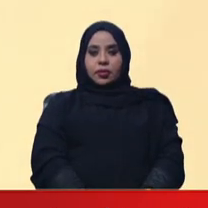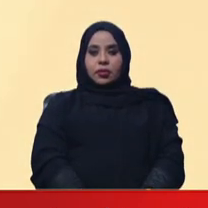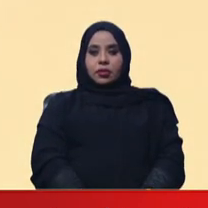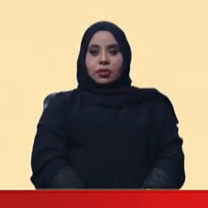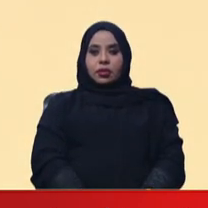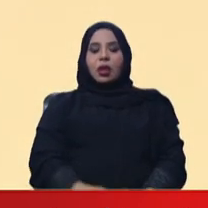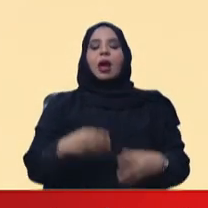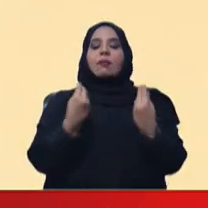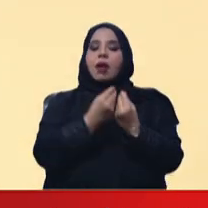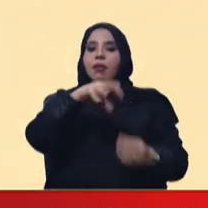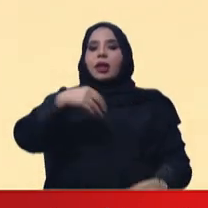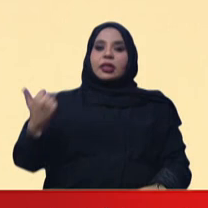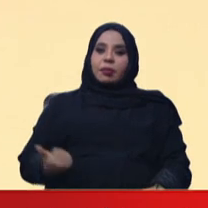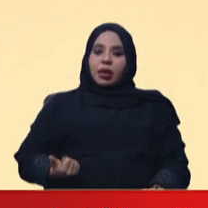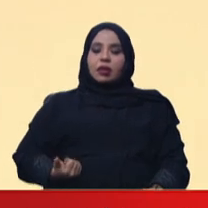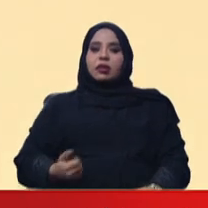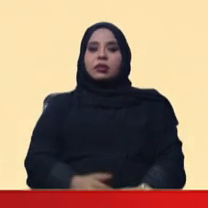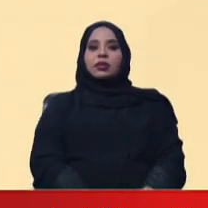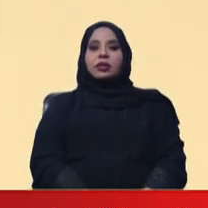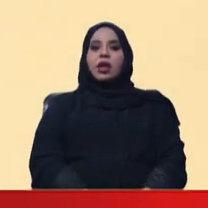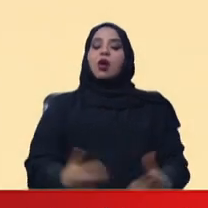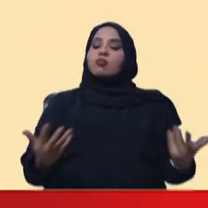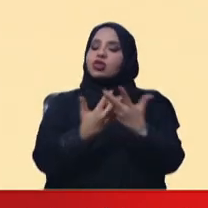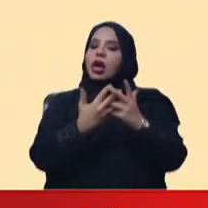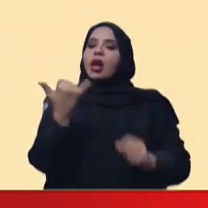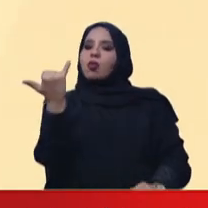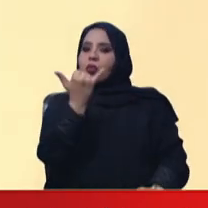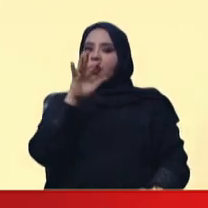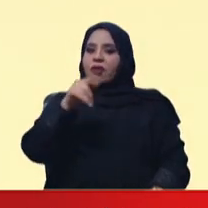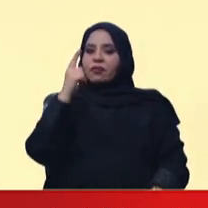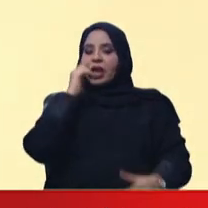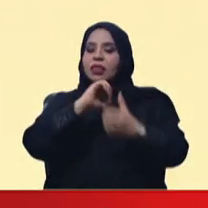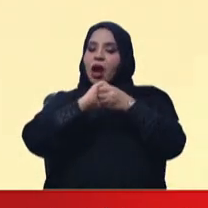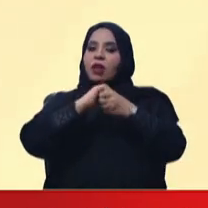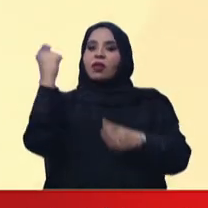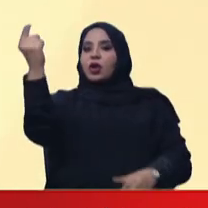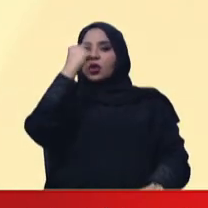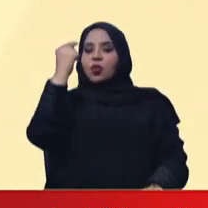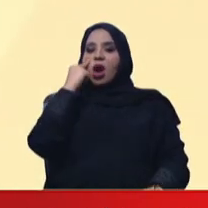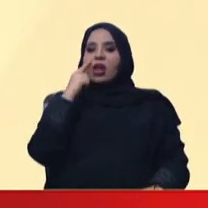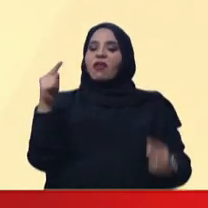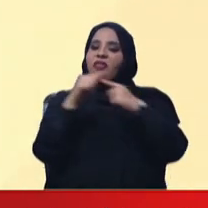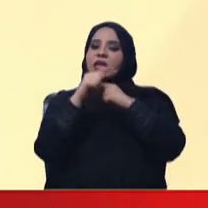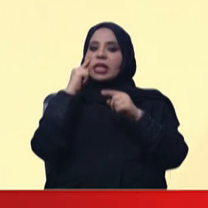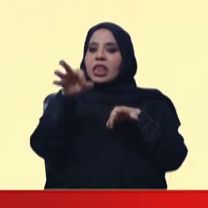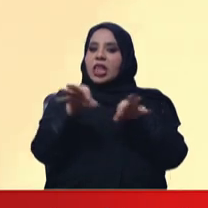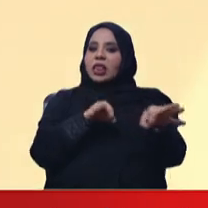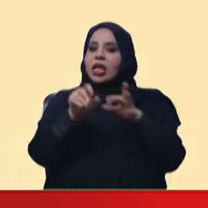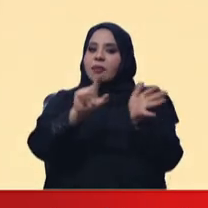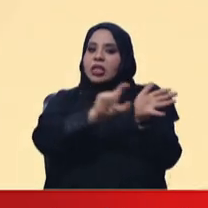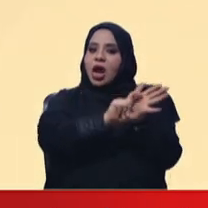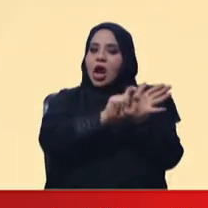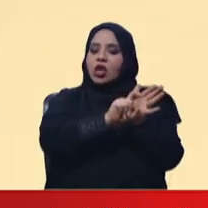مملكة البحرين مشاركة أساسية في التحالف الدولي ضد تنظيم داعش، التحالف